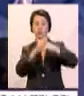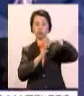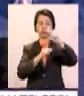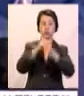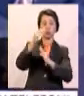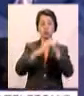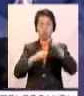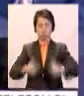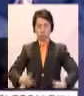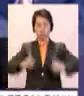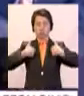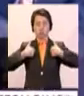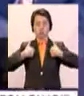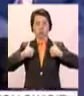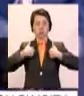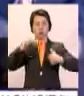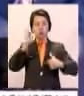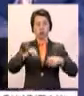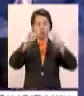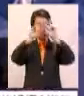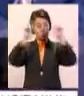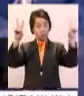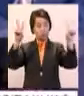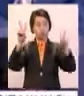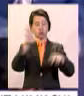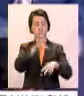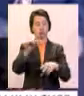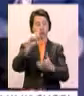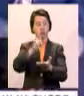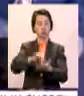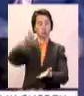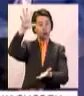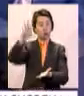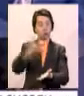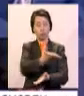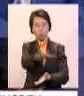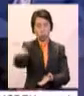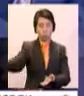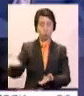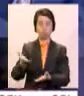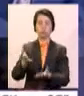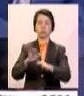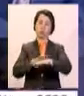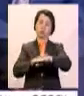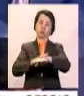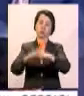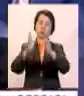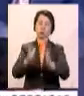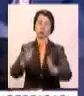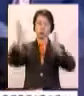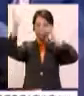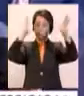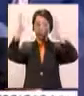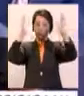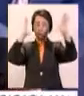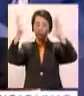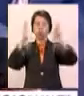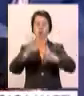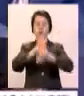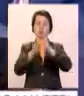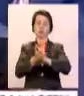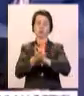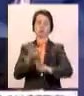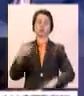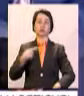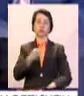keselesaan, kehidupan yang tenang dan makmur di kalangan semua kaum di Malaysia, maka